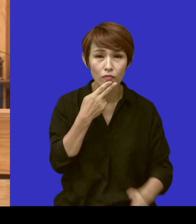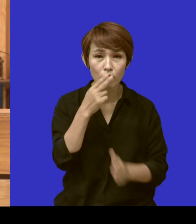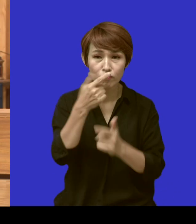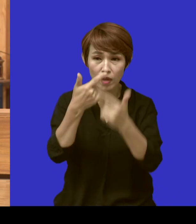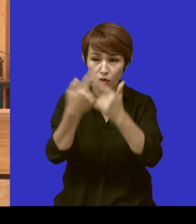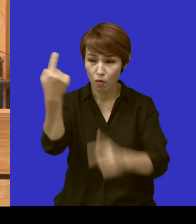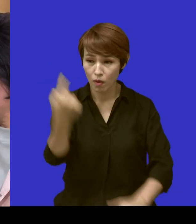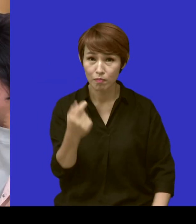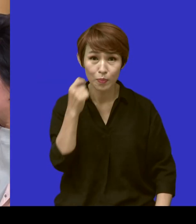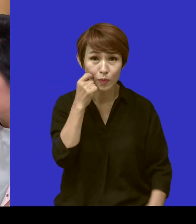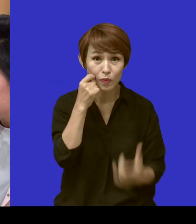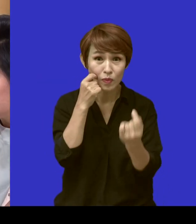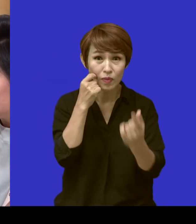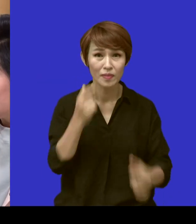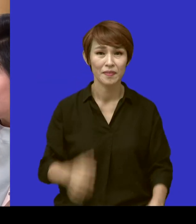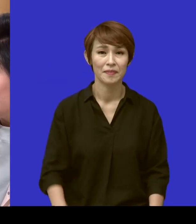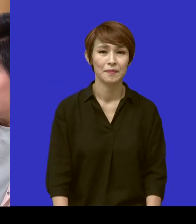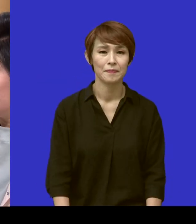오셨어요?